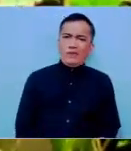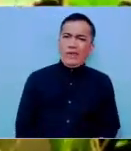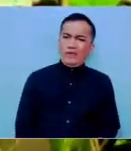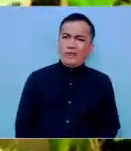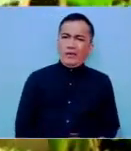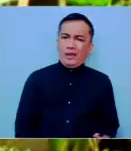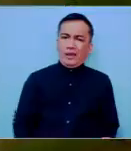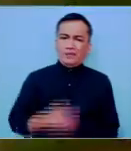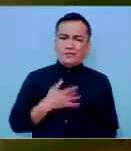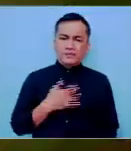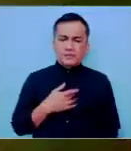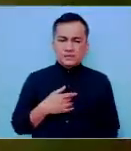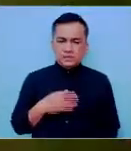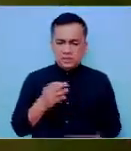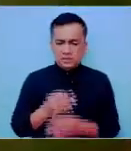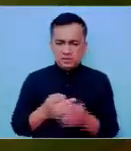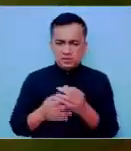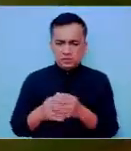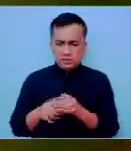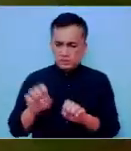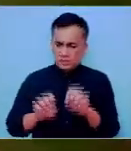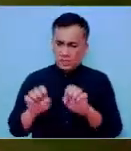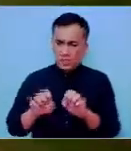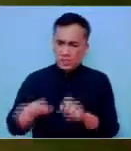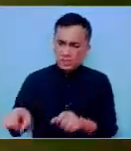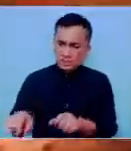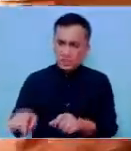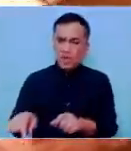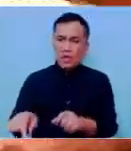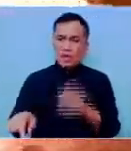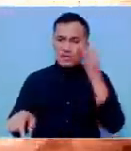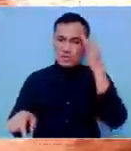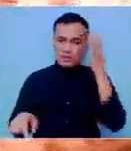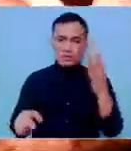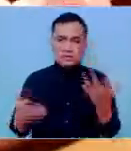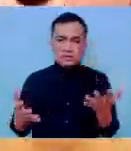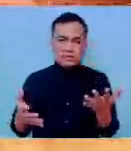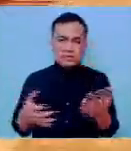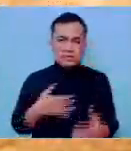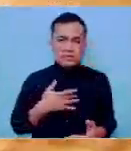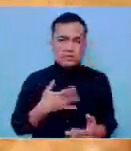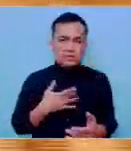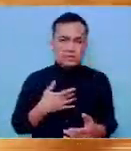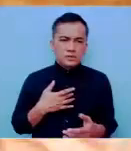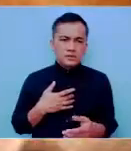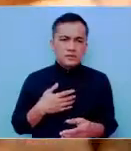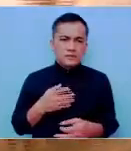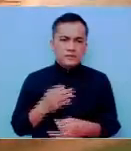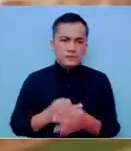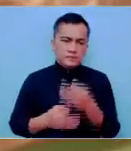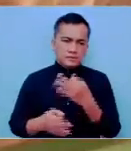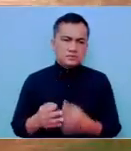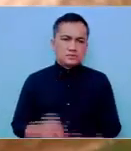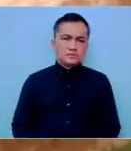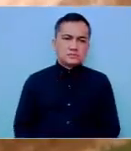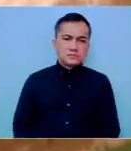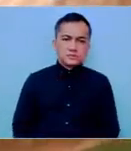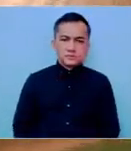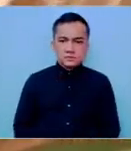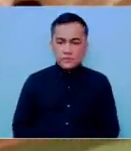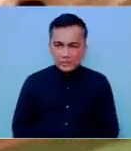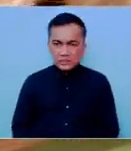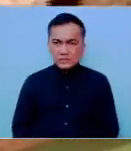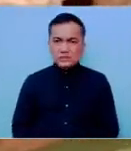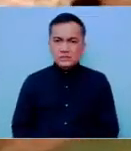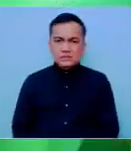sinagawa nating foot exam kay nanay Lily ay napag-alaman natin na halos wala ng pakiramdam ang kanyang mga paa indikasyon ito na